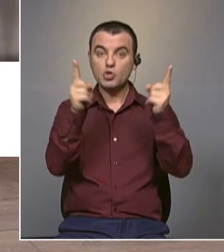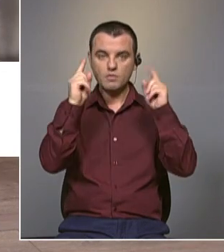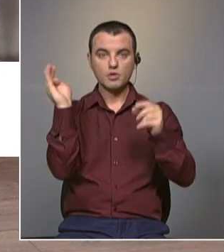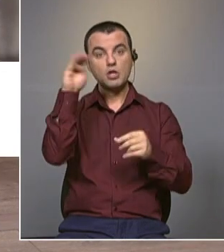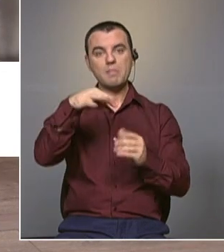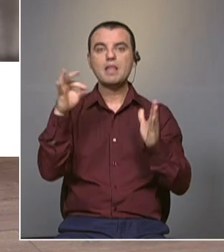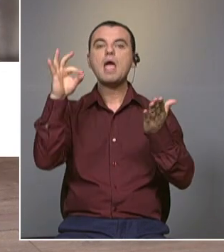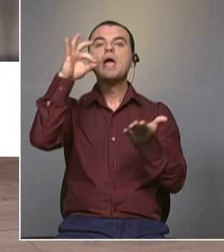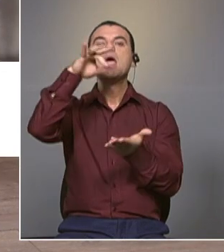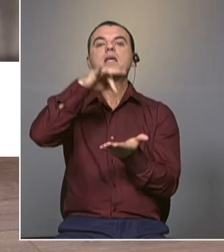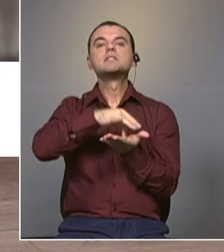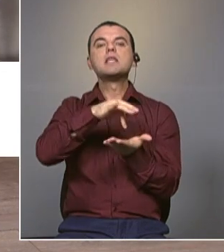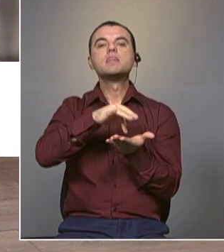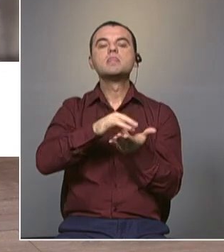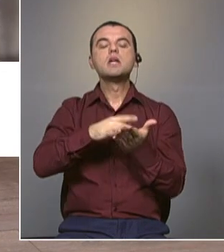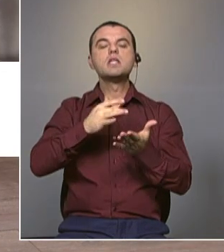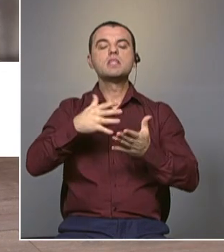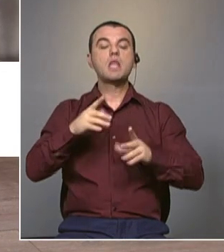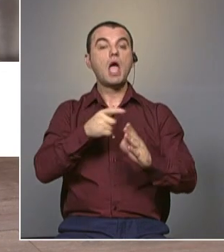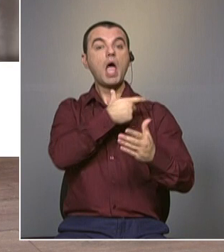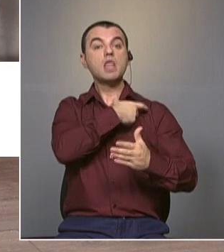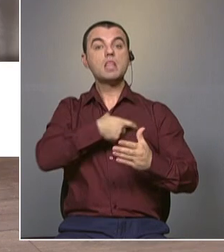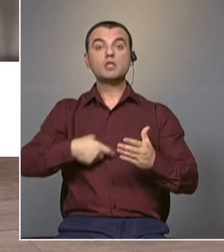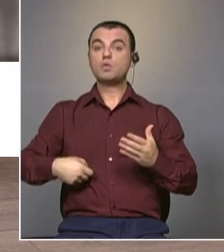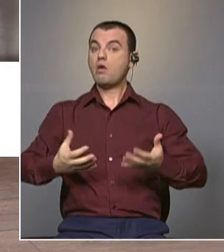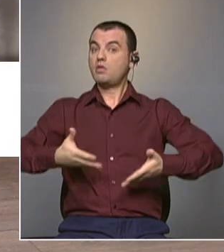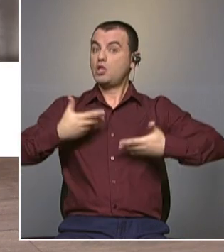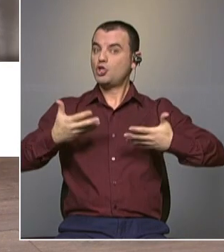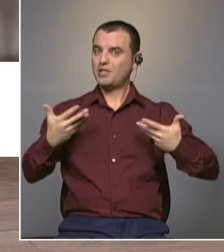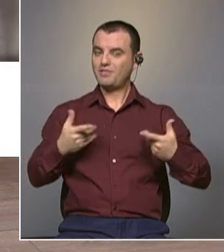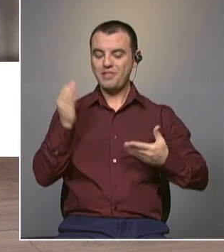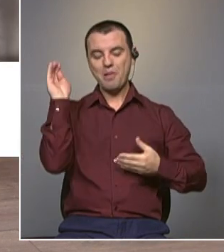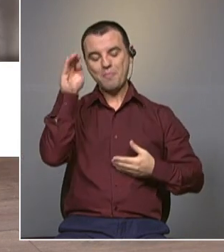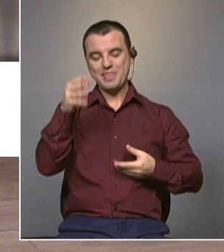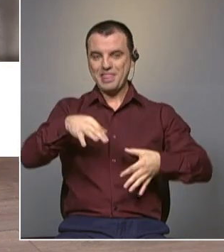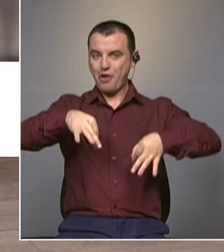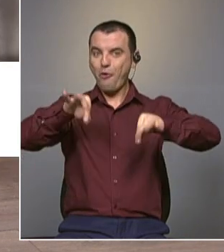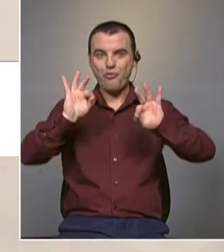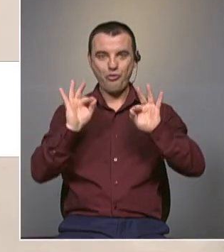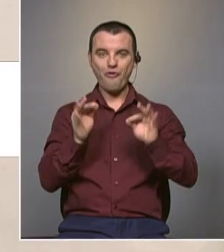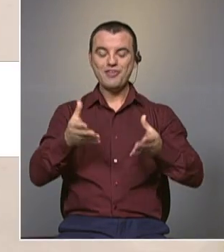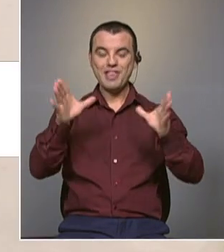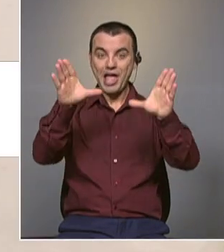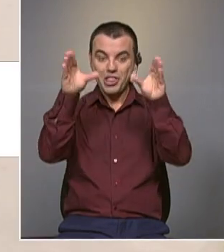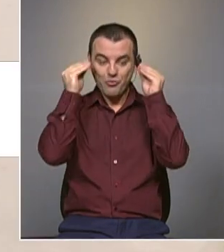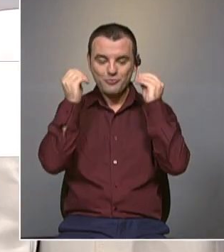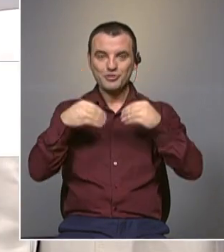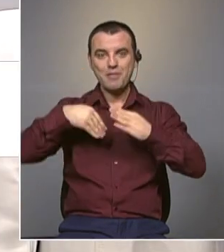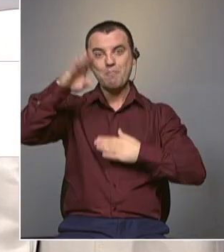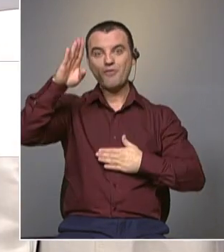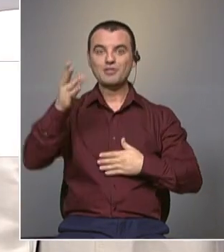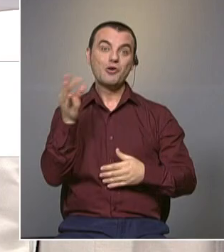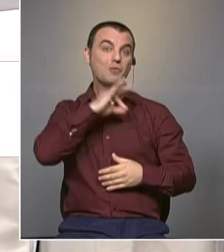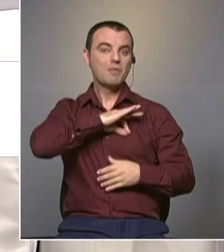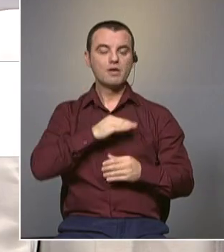на националните чествания по случай тая годишнина, така че бъдете готови да научите повече. Да, благодаря ви и